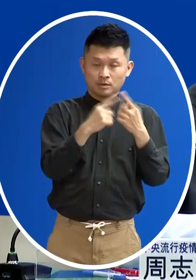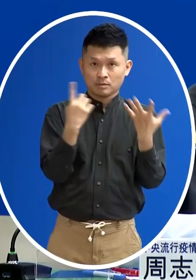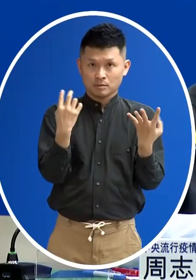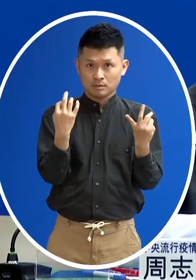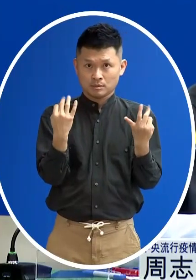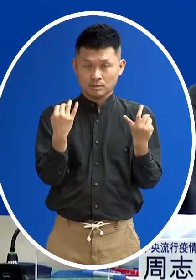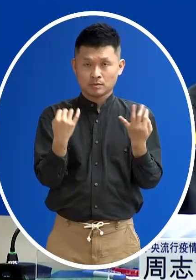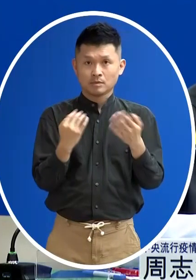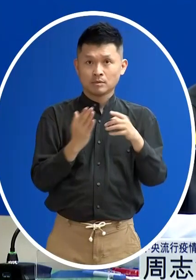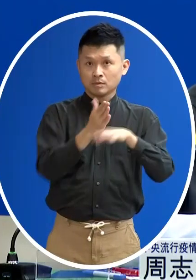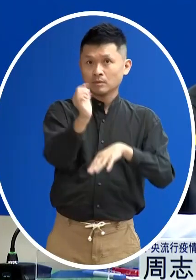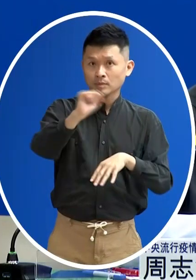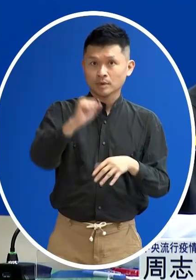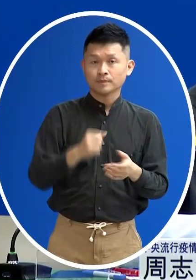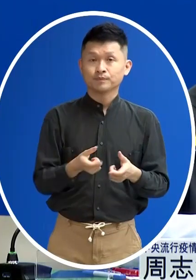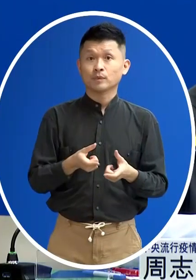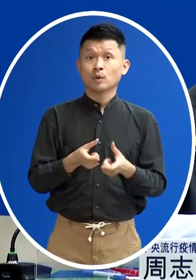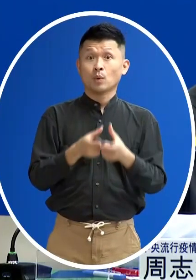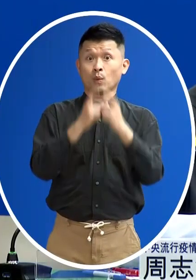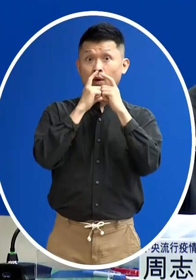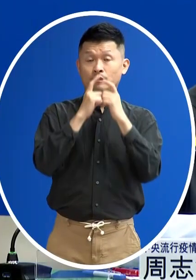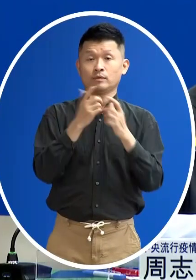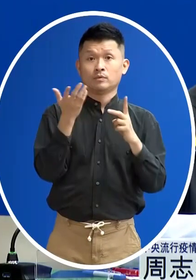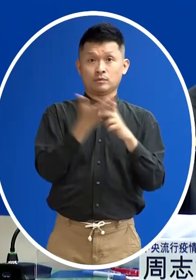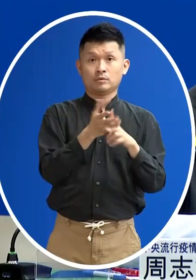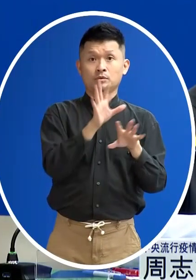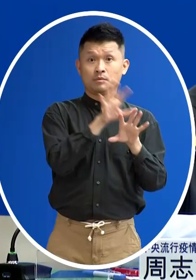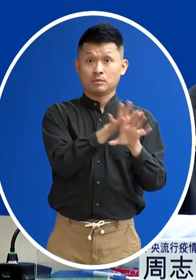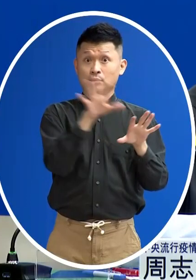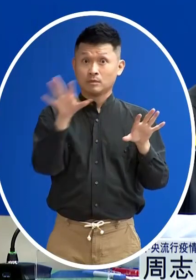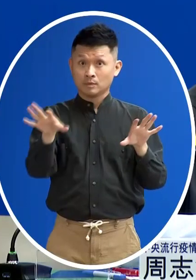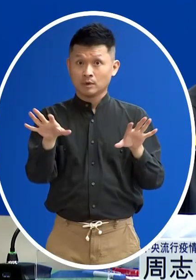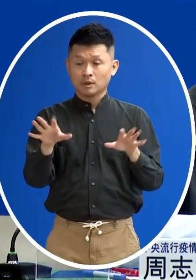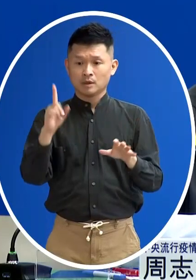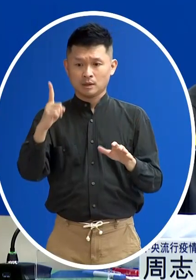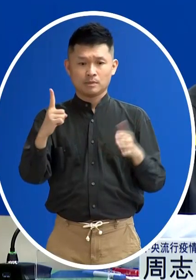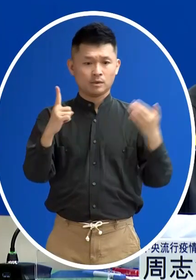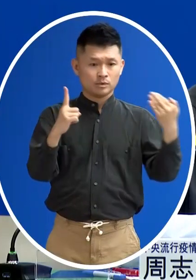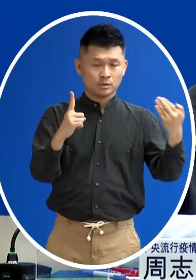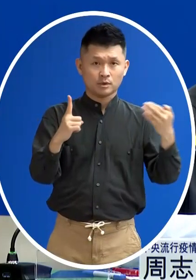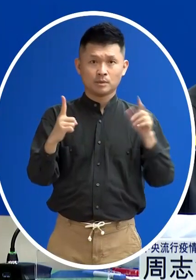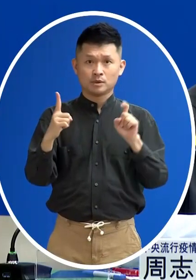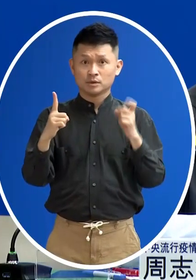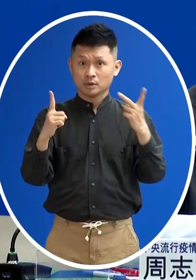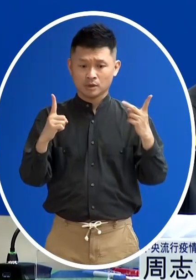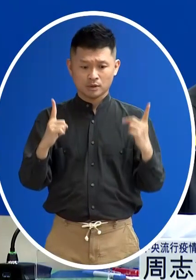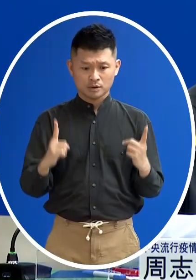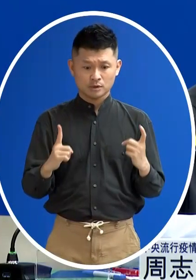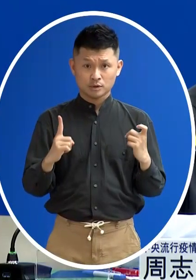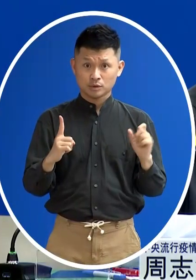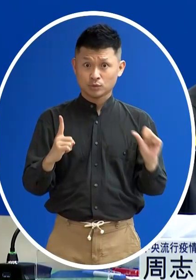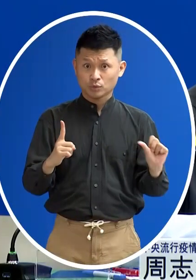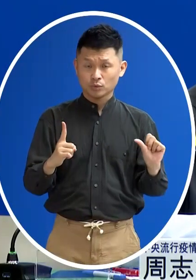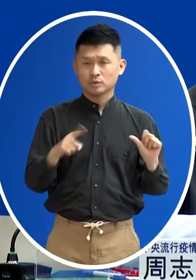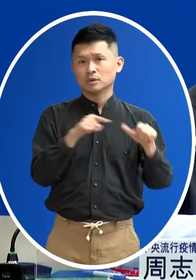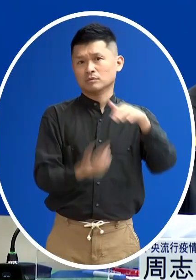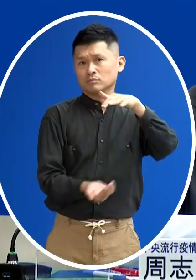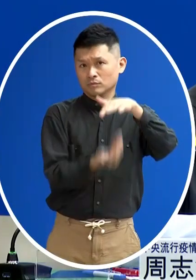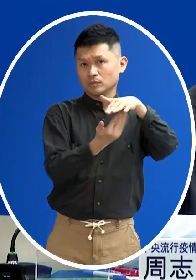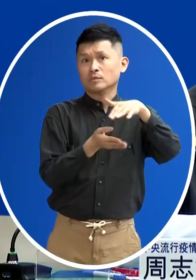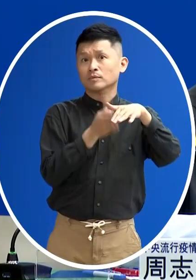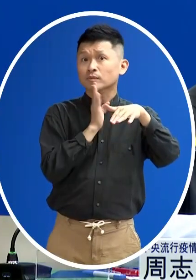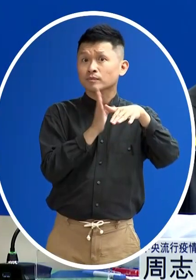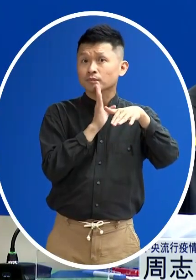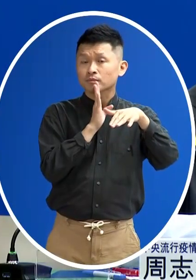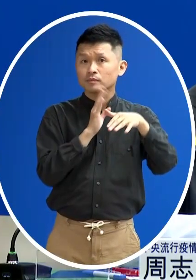到的说什么有恢复或比照到这个不管是1:9、1:12、1:15这个部分，这个是一个天花板，这是一个